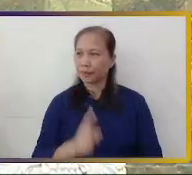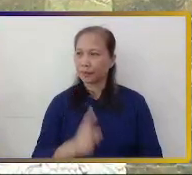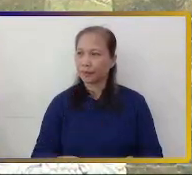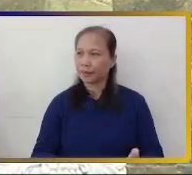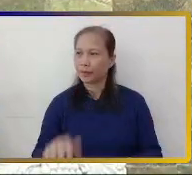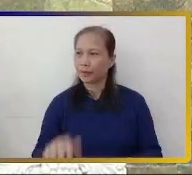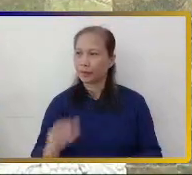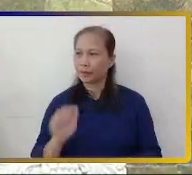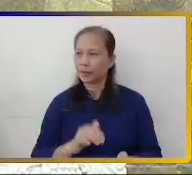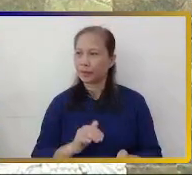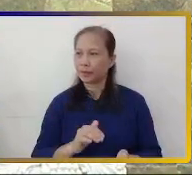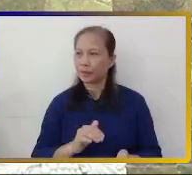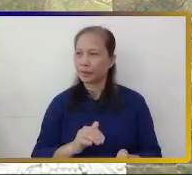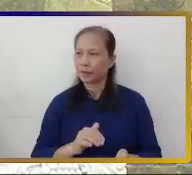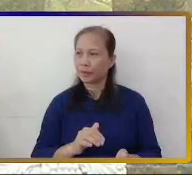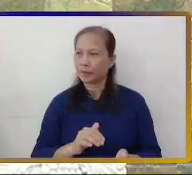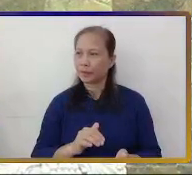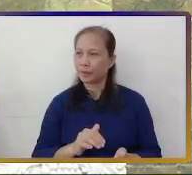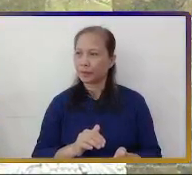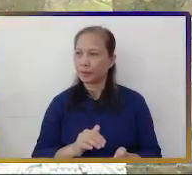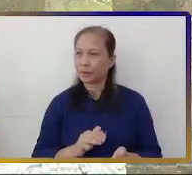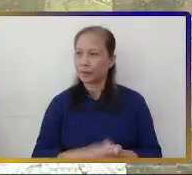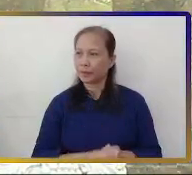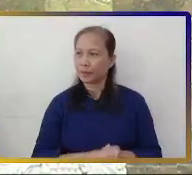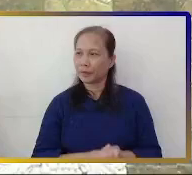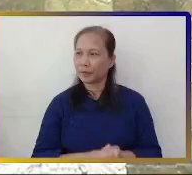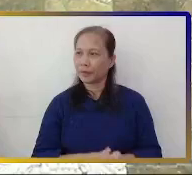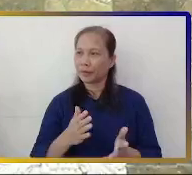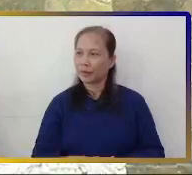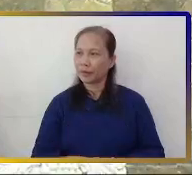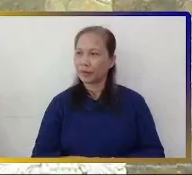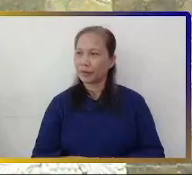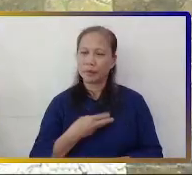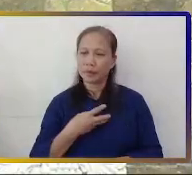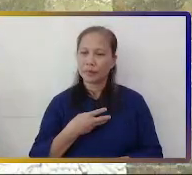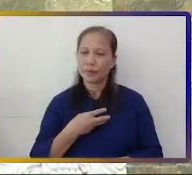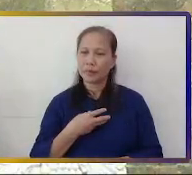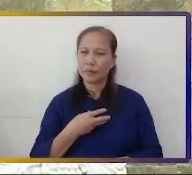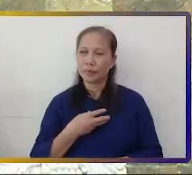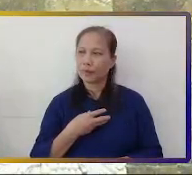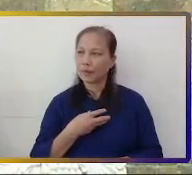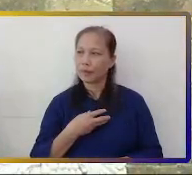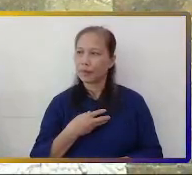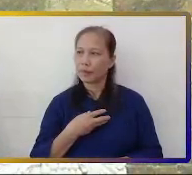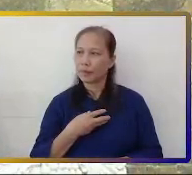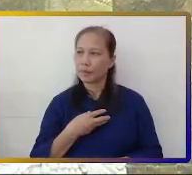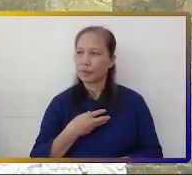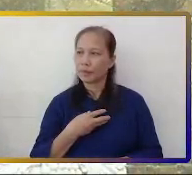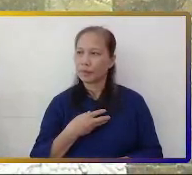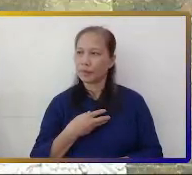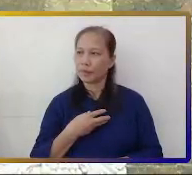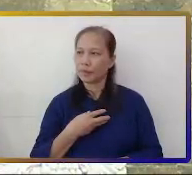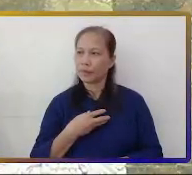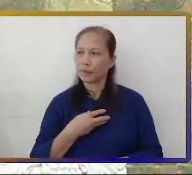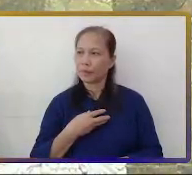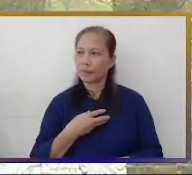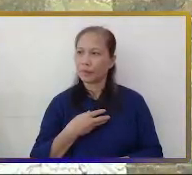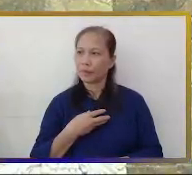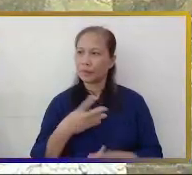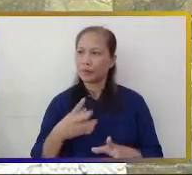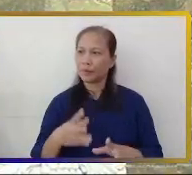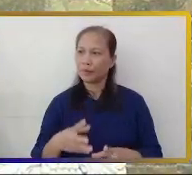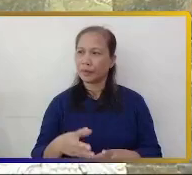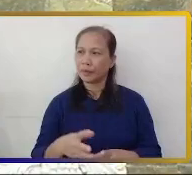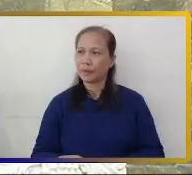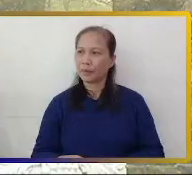regards with regards to the time ay itutuloy na lamang po natin ito next Sunday so tinapos muna natin yung tatlo again Sino po yung